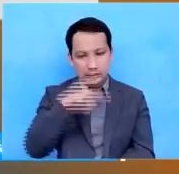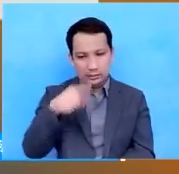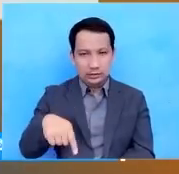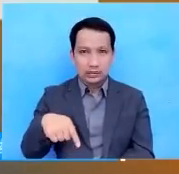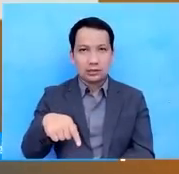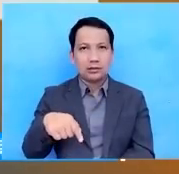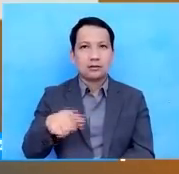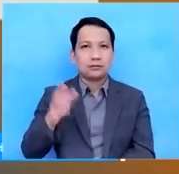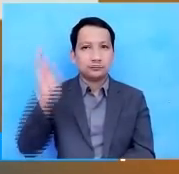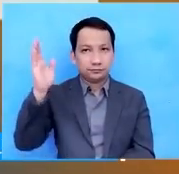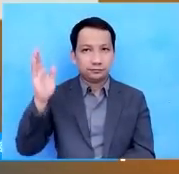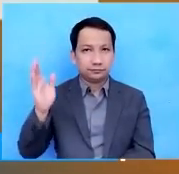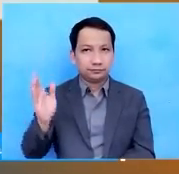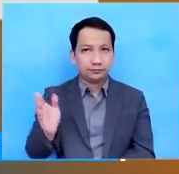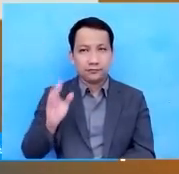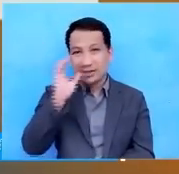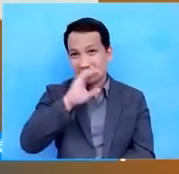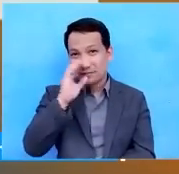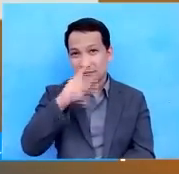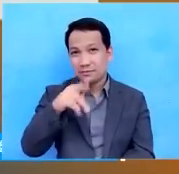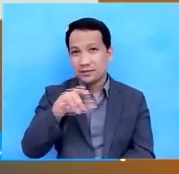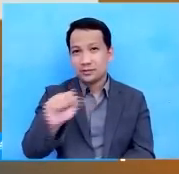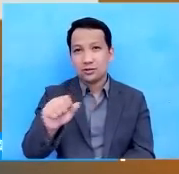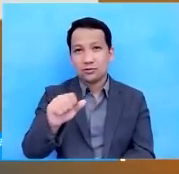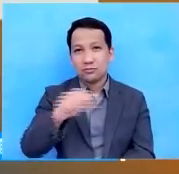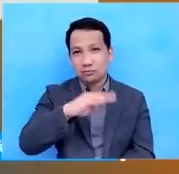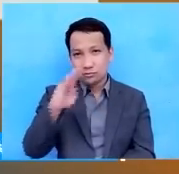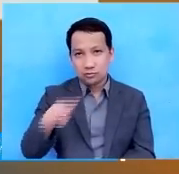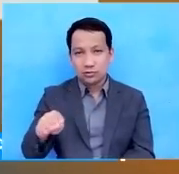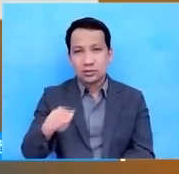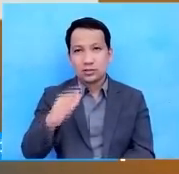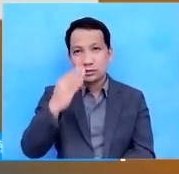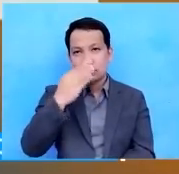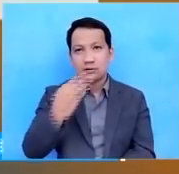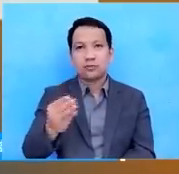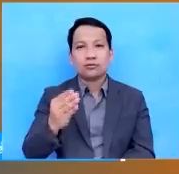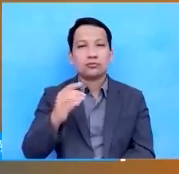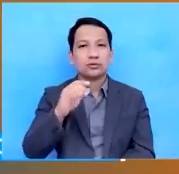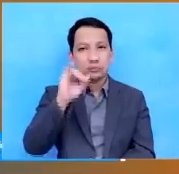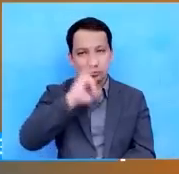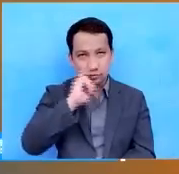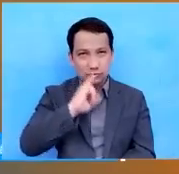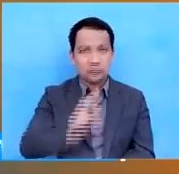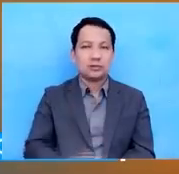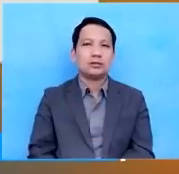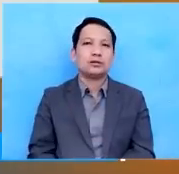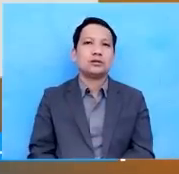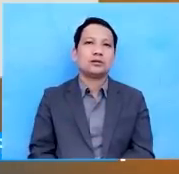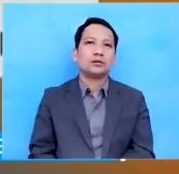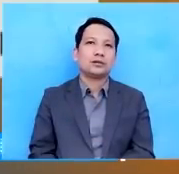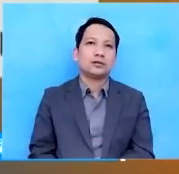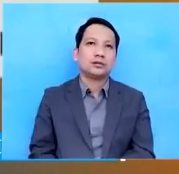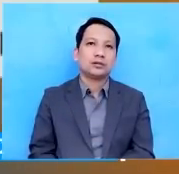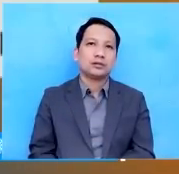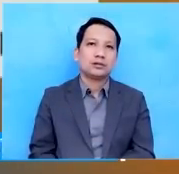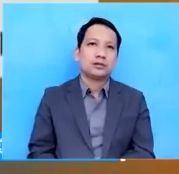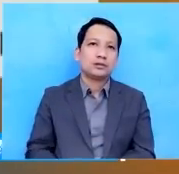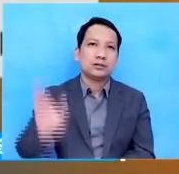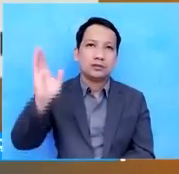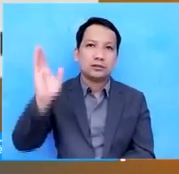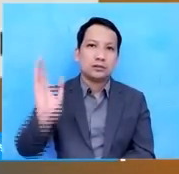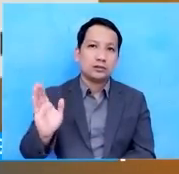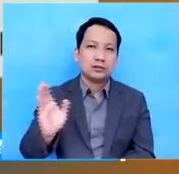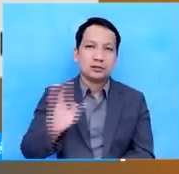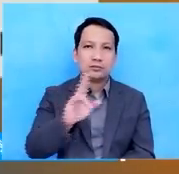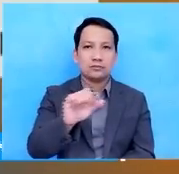flights papunta ng Cebu, Panglao, Bohol, Bacolod City at Iloilo. May mga kanseladong flights din mapunta ng